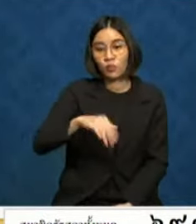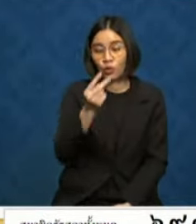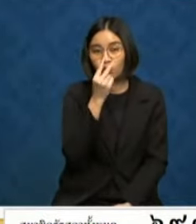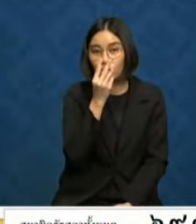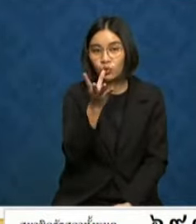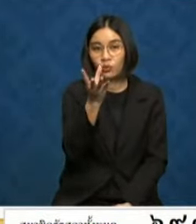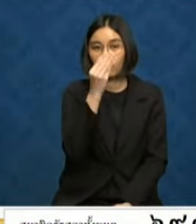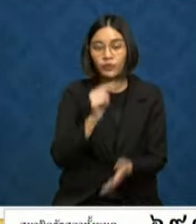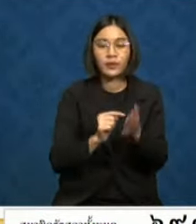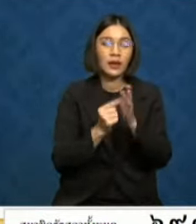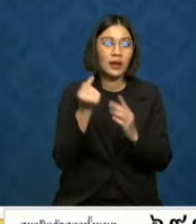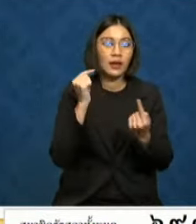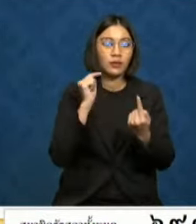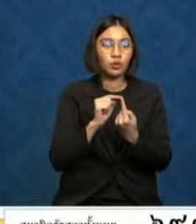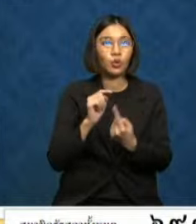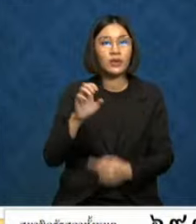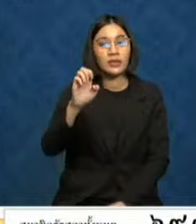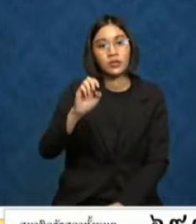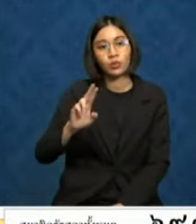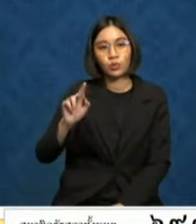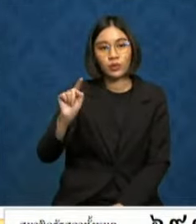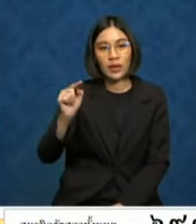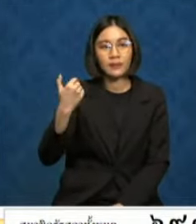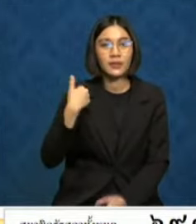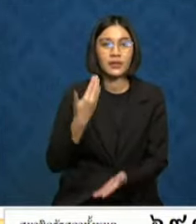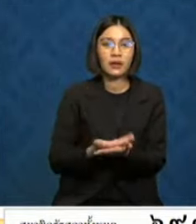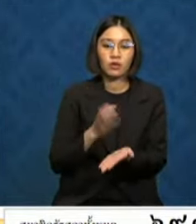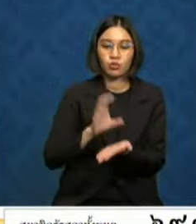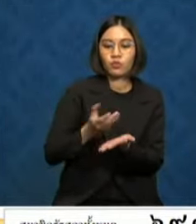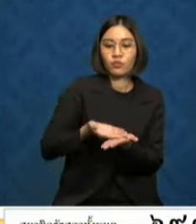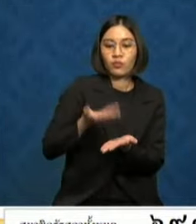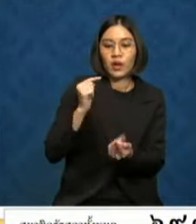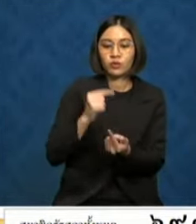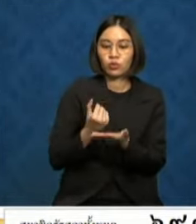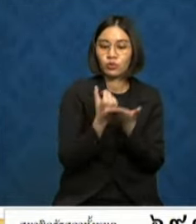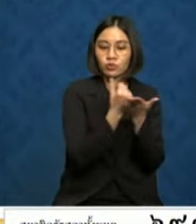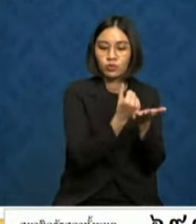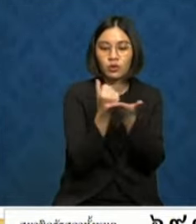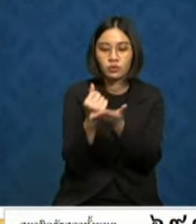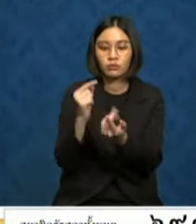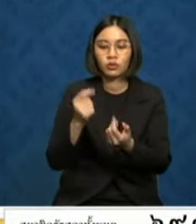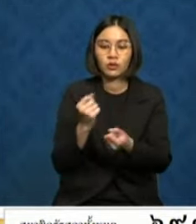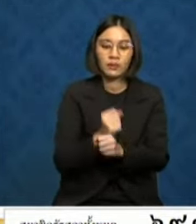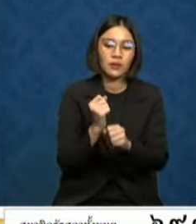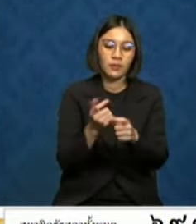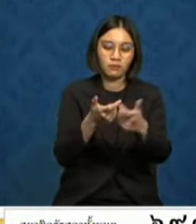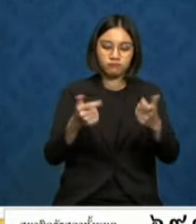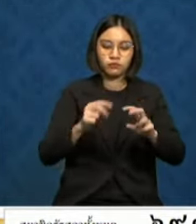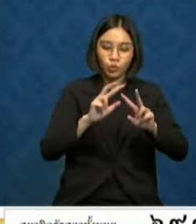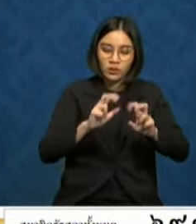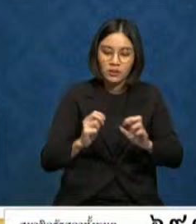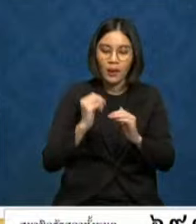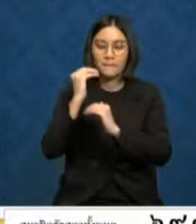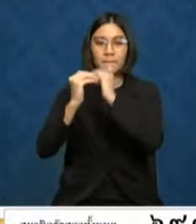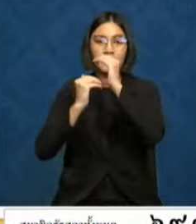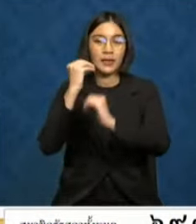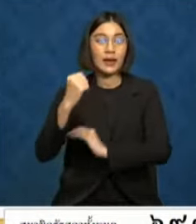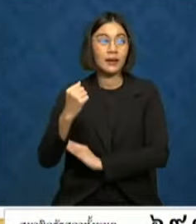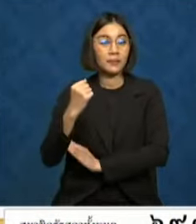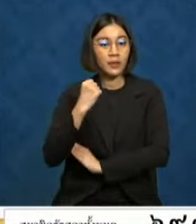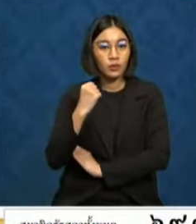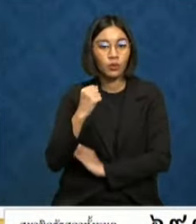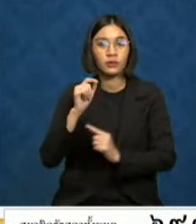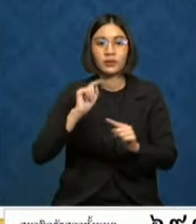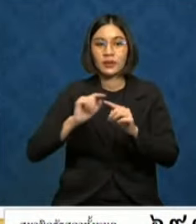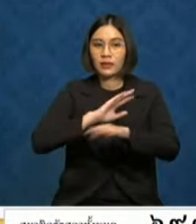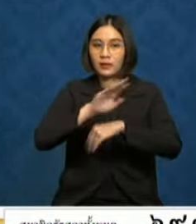งแต่แรกๆจะพบว่าทางสหภาพยุโรปนั้นมีเงินทุนมหาศาลในการที่จะช่วยทั้งงานวิจัยและงานพัฒนางานความมั่นคงเบ